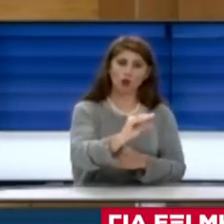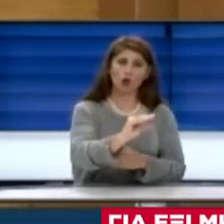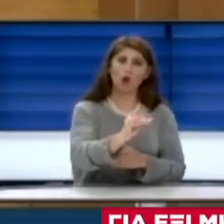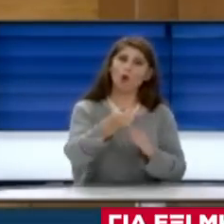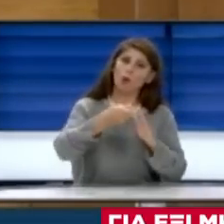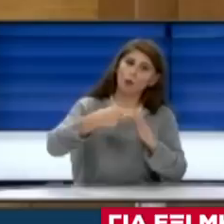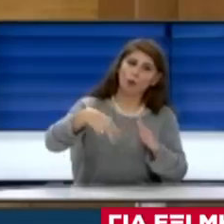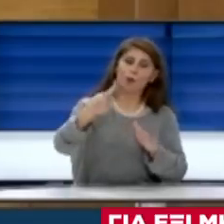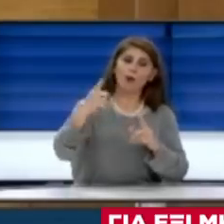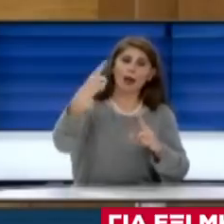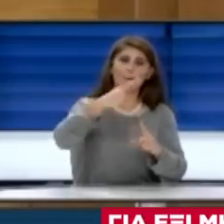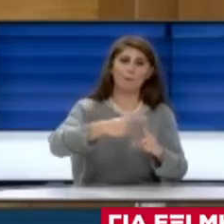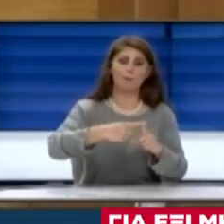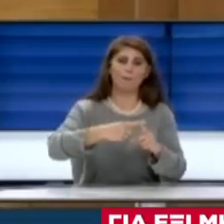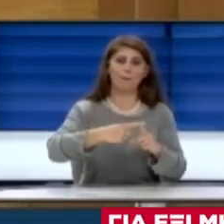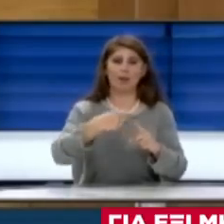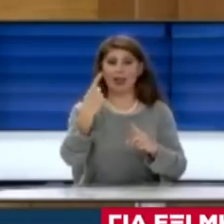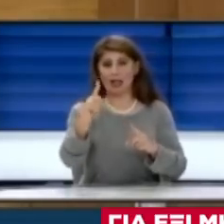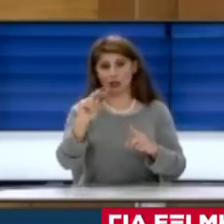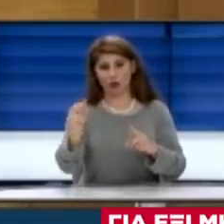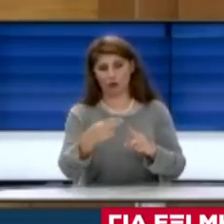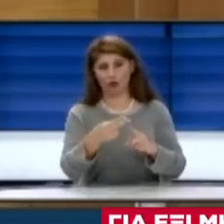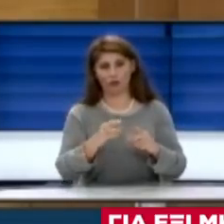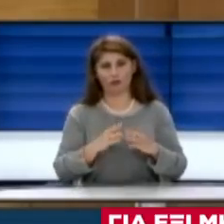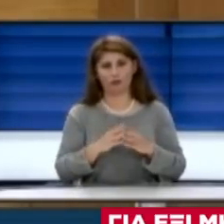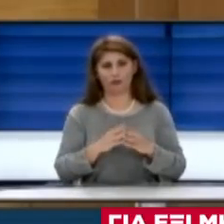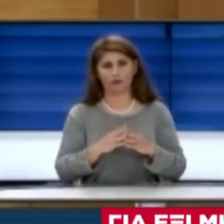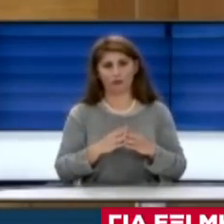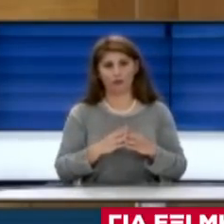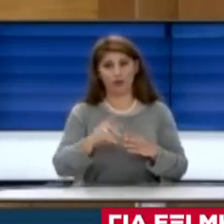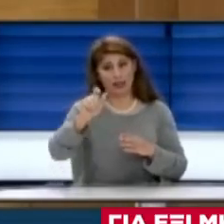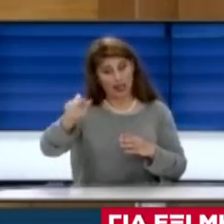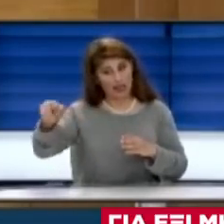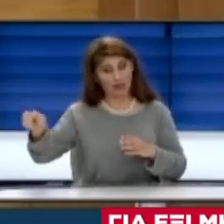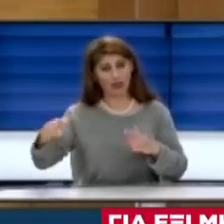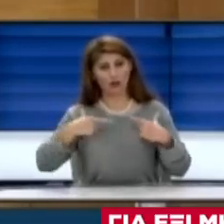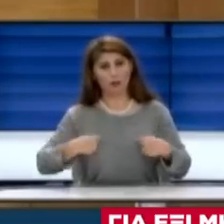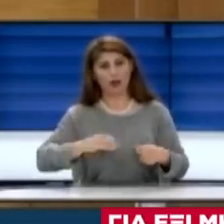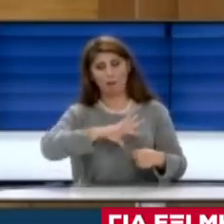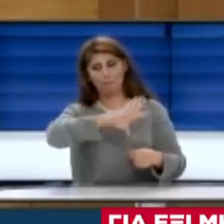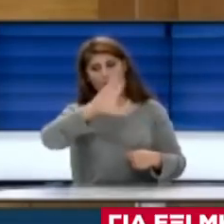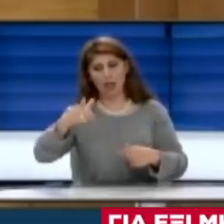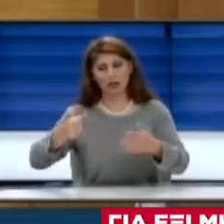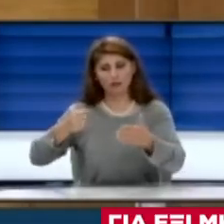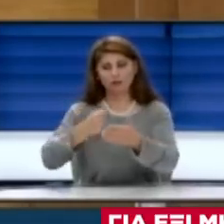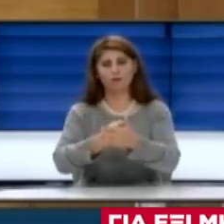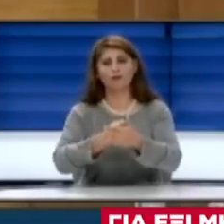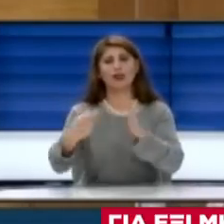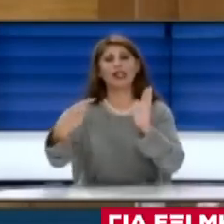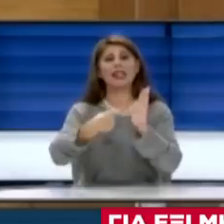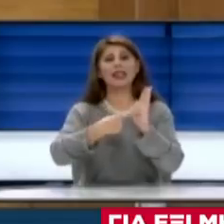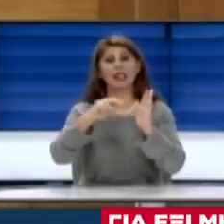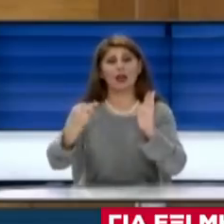αυξάνεται με επιπλέον 100 ευρώ για κάθε άλλο μέλος έως τα 1.000 ευρώ